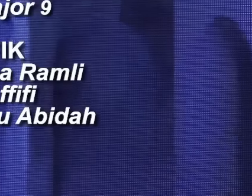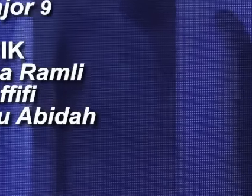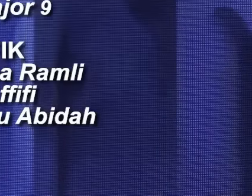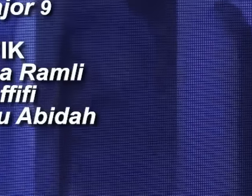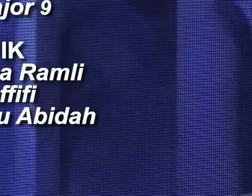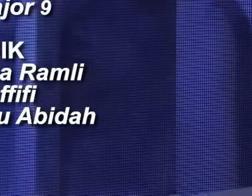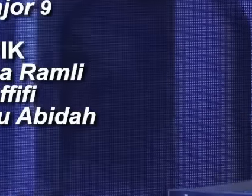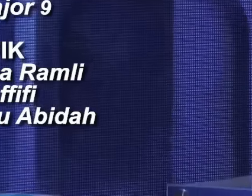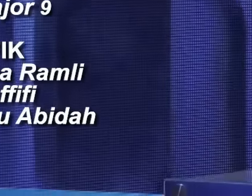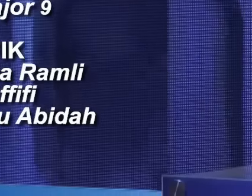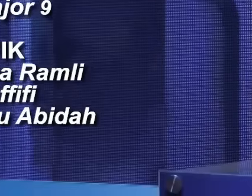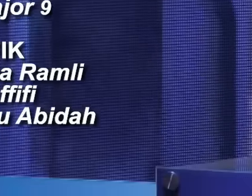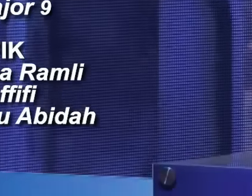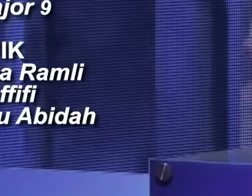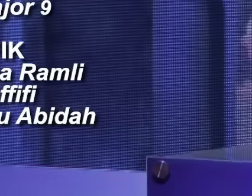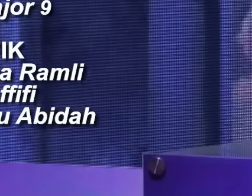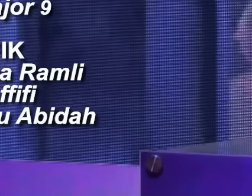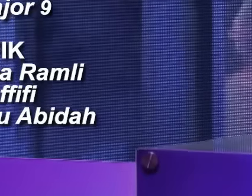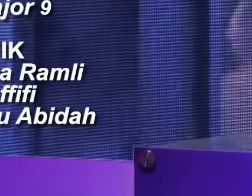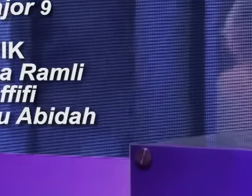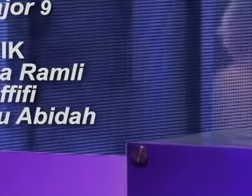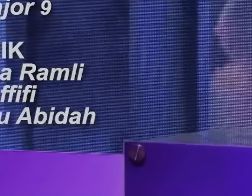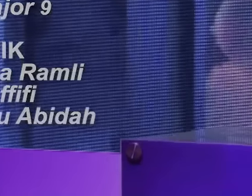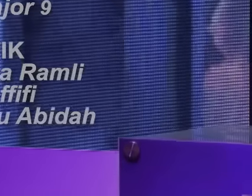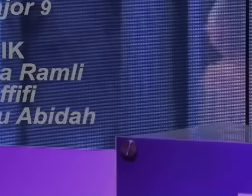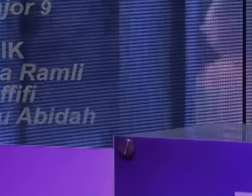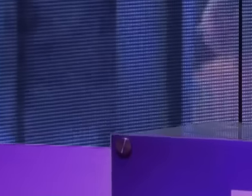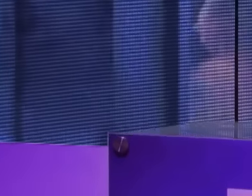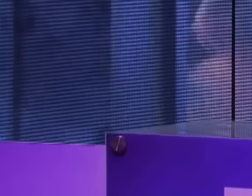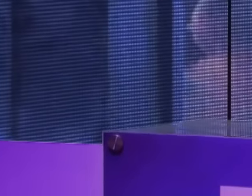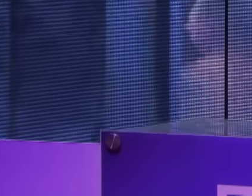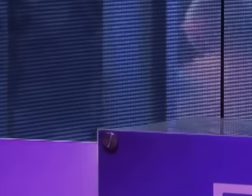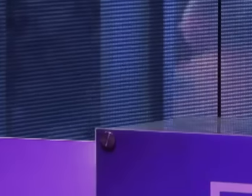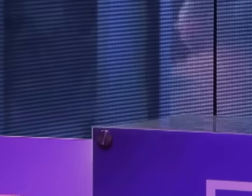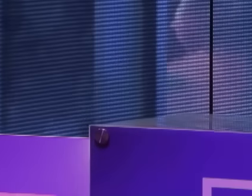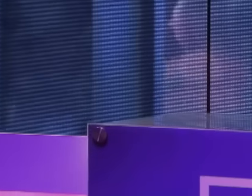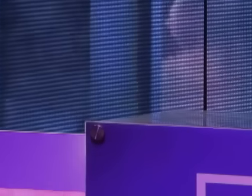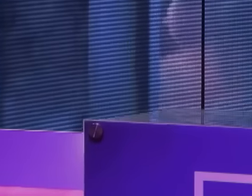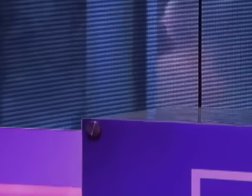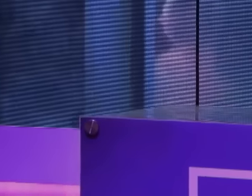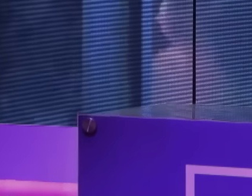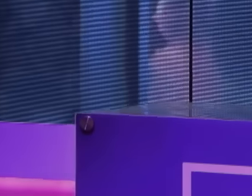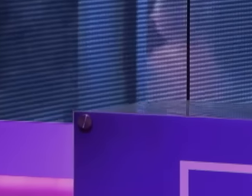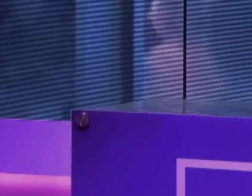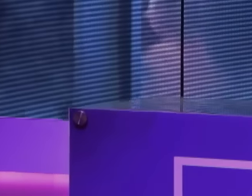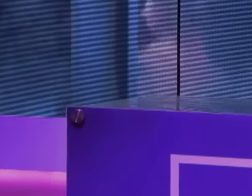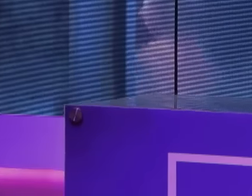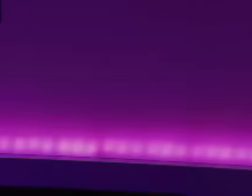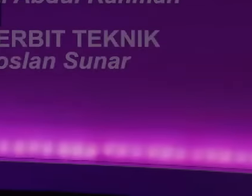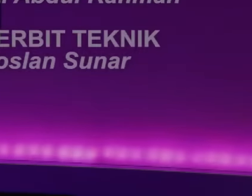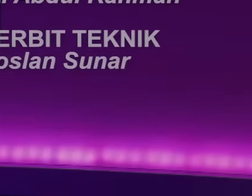imaman wa nuran wa hudan wa